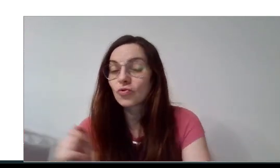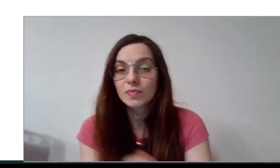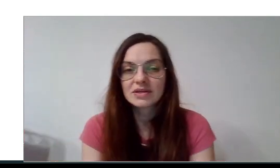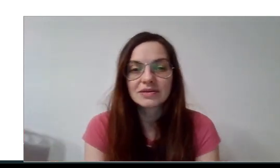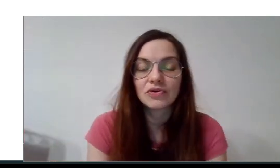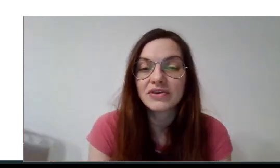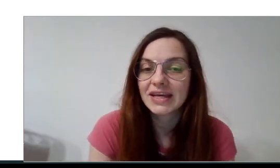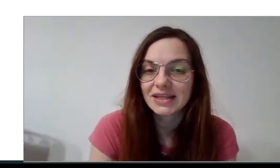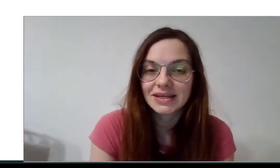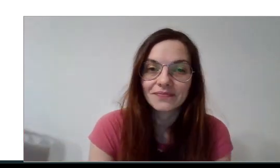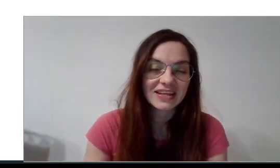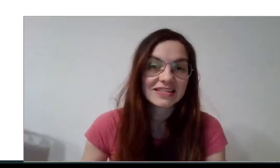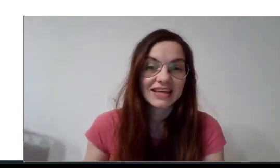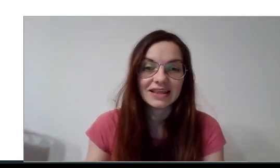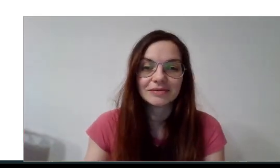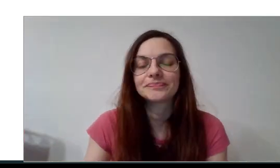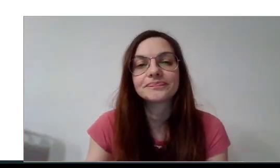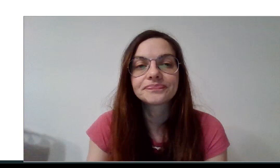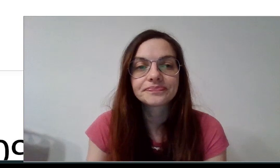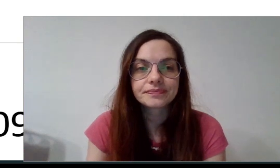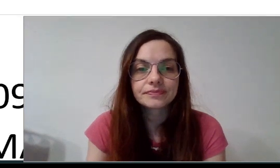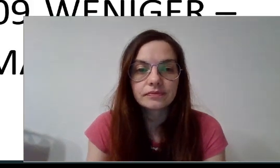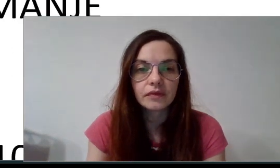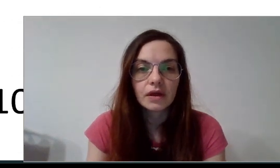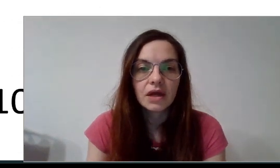gekauft, kupila sam novi Handy, das Handy.